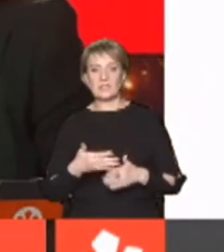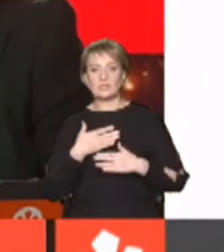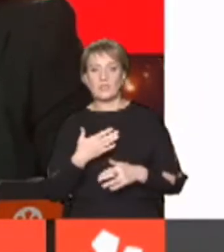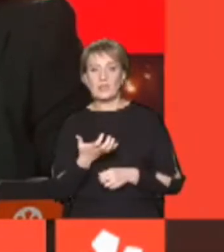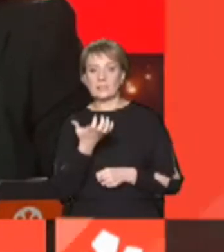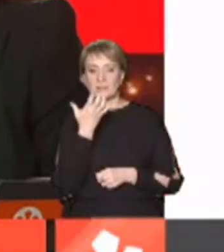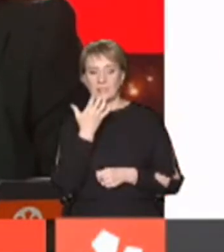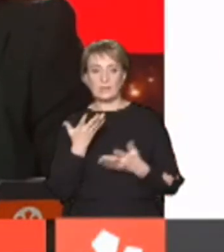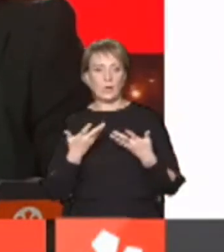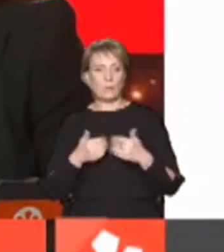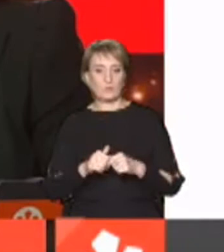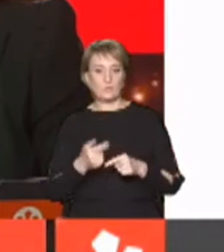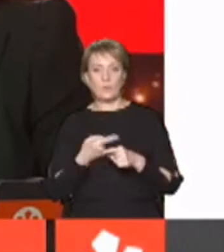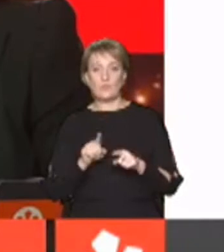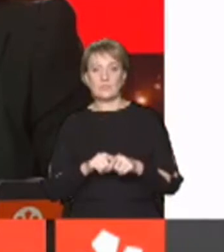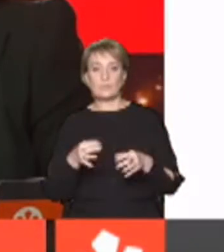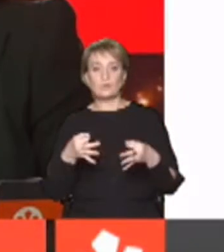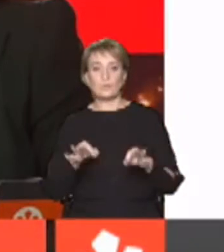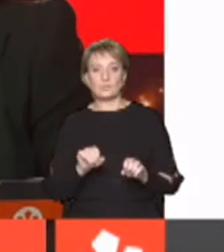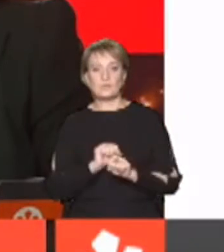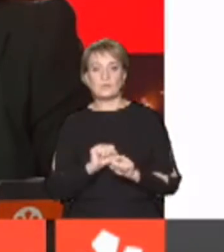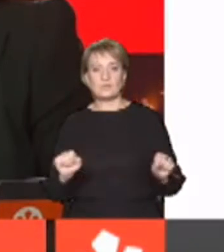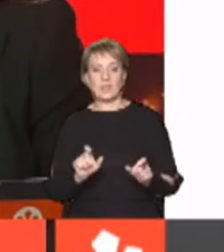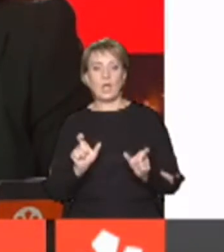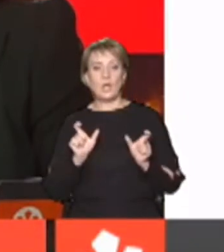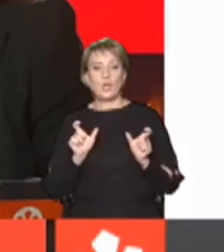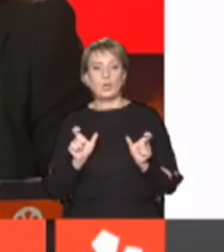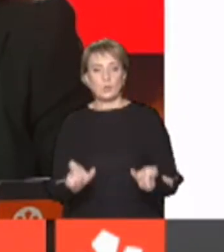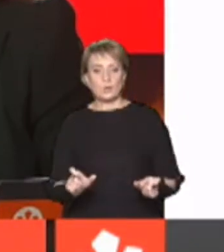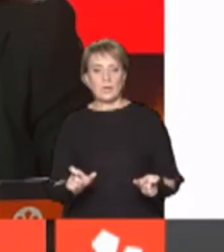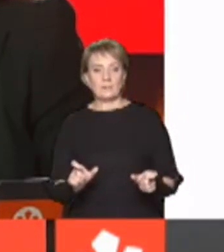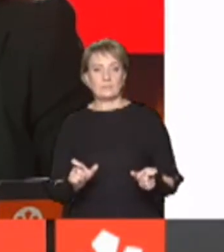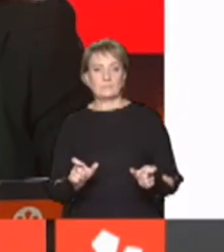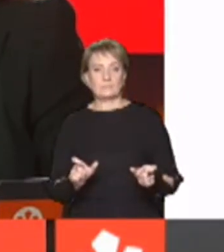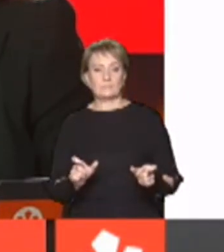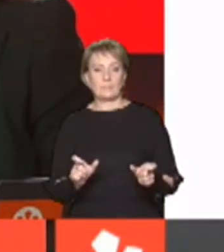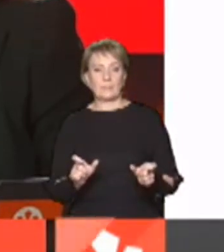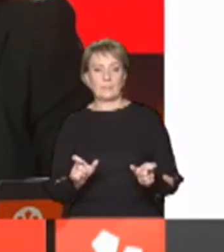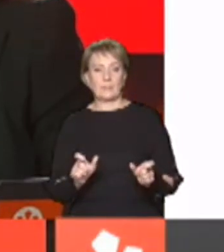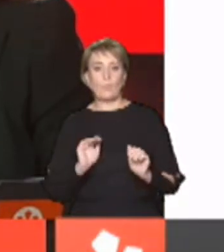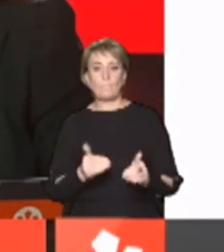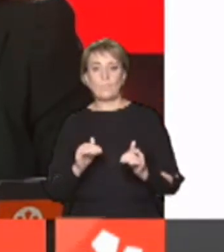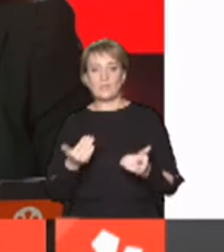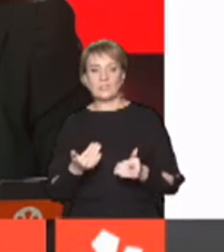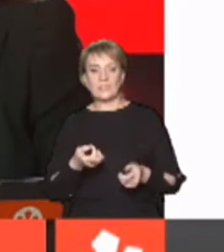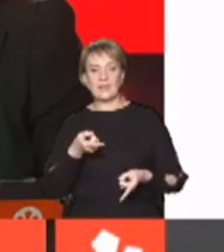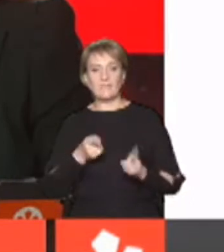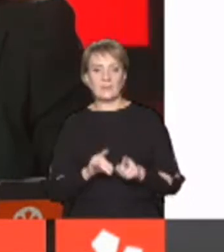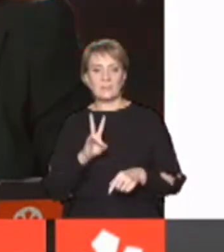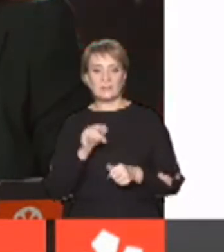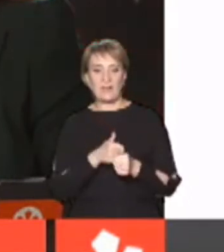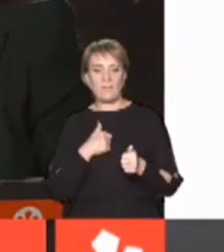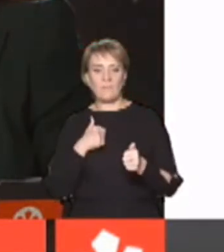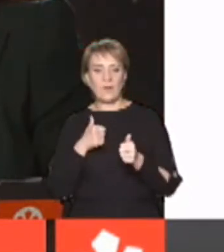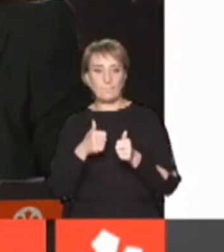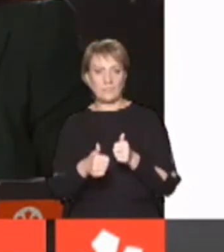апаратури. Цього допустити не можна. Тому локдаун ефективніший, чи карантинні, там, ті чи інші обмеження, вони ефективні на